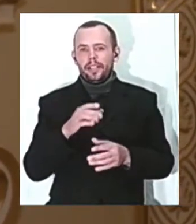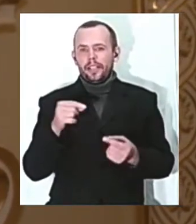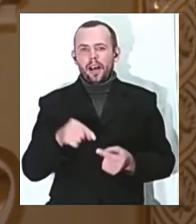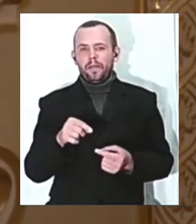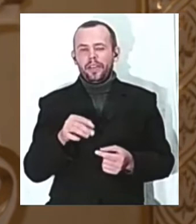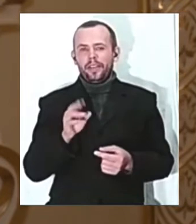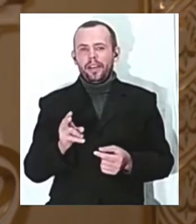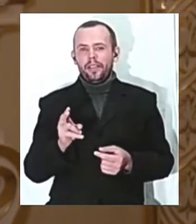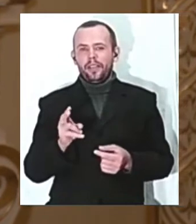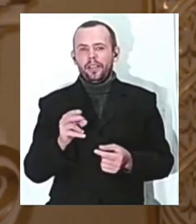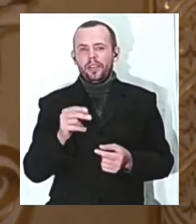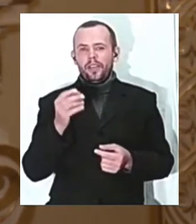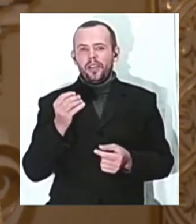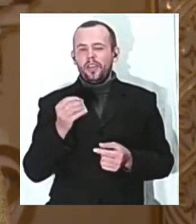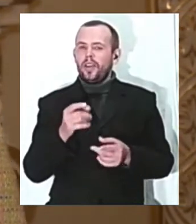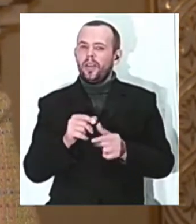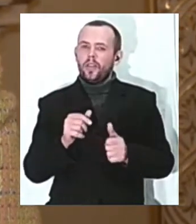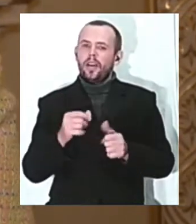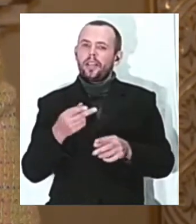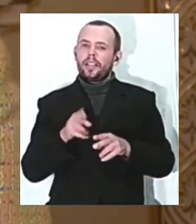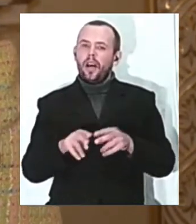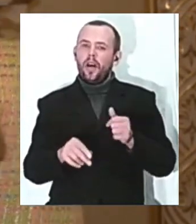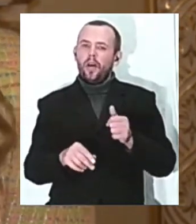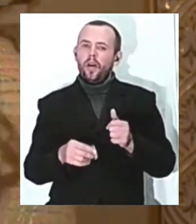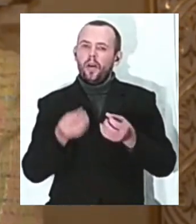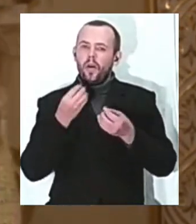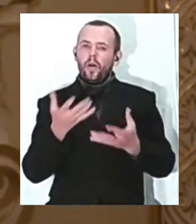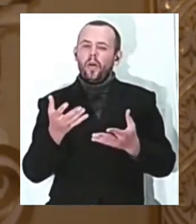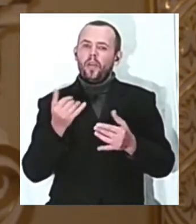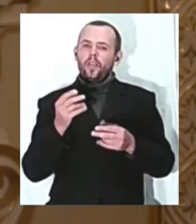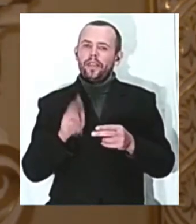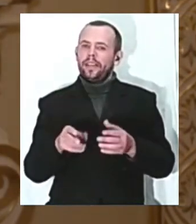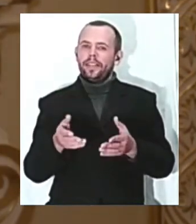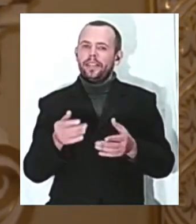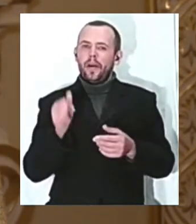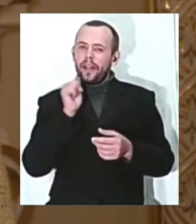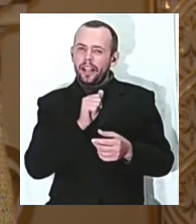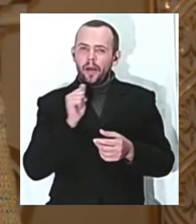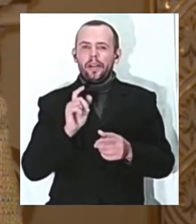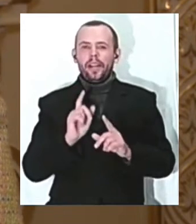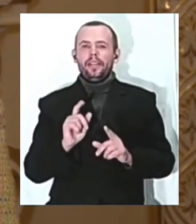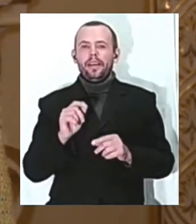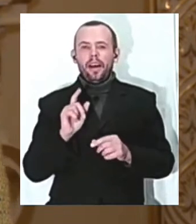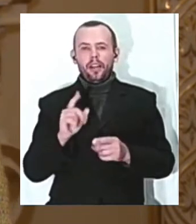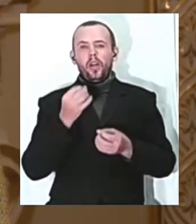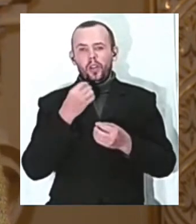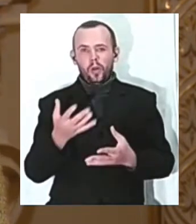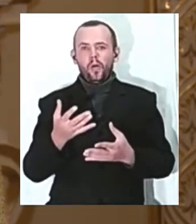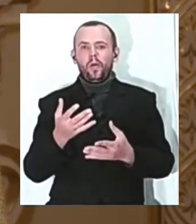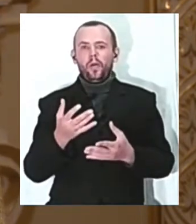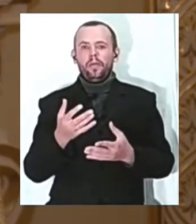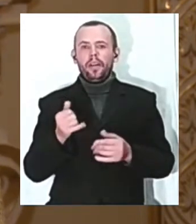хороше. І це хороше в кінці, ну, це як таємниця, але добре. Таки в